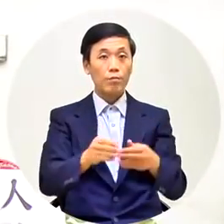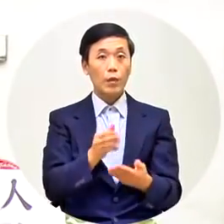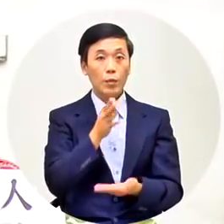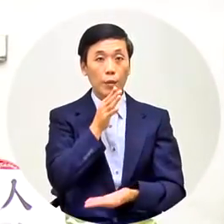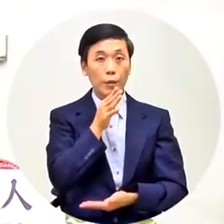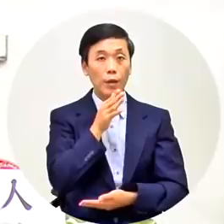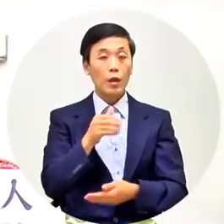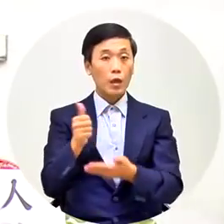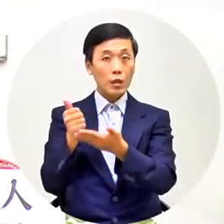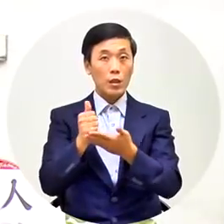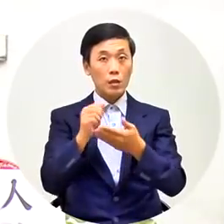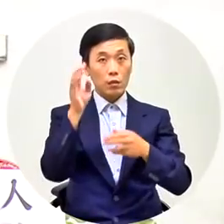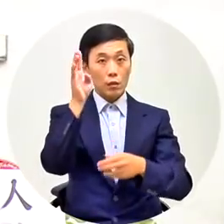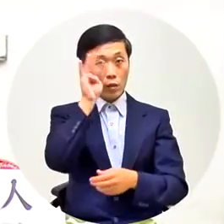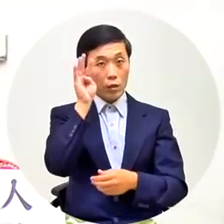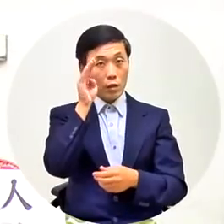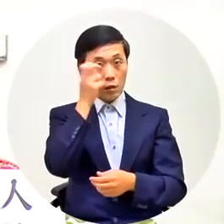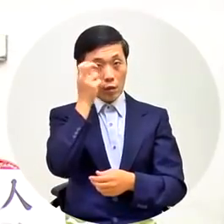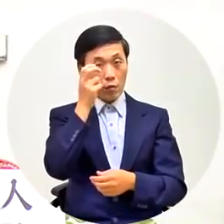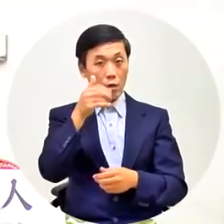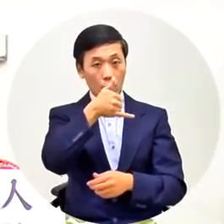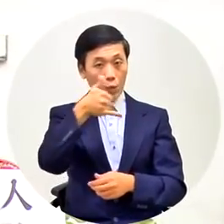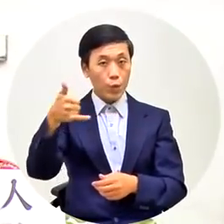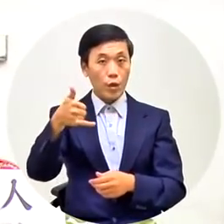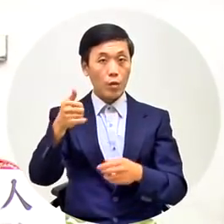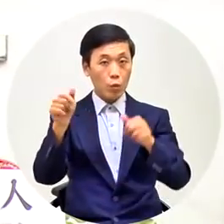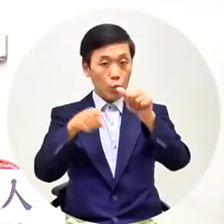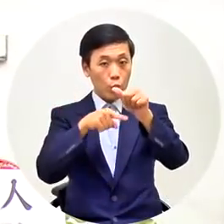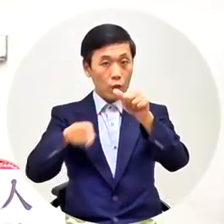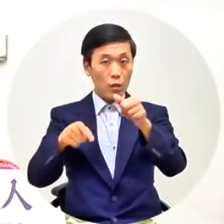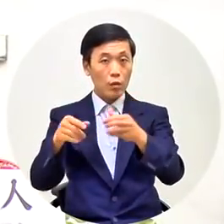前面来，选一位主任监察员。